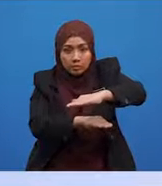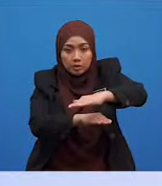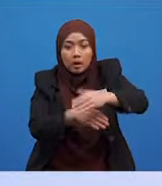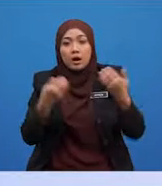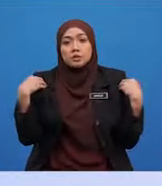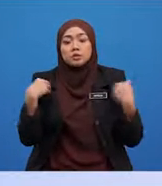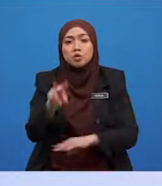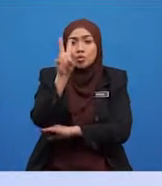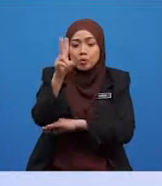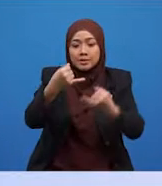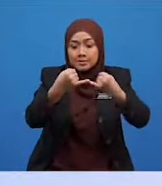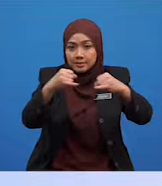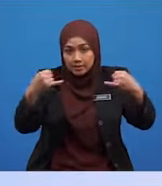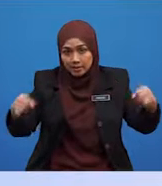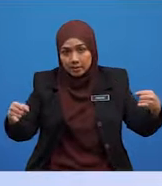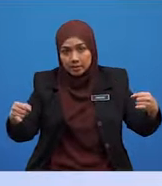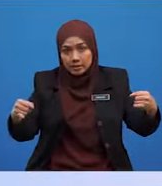iaitu tembereng minor